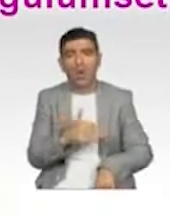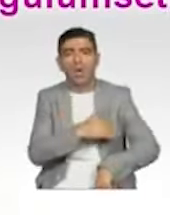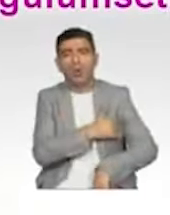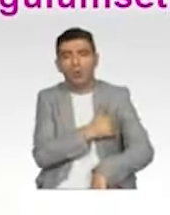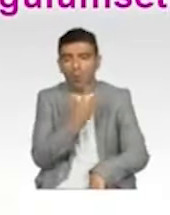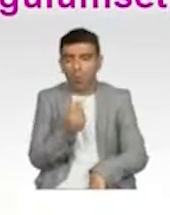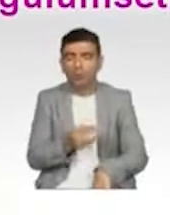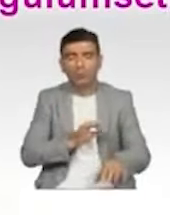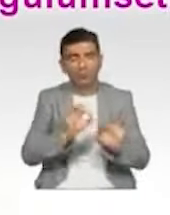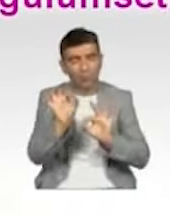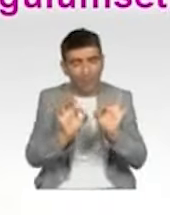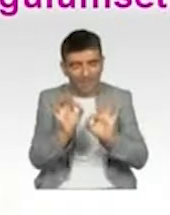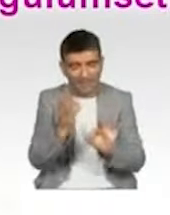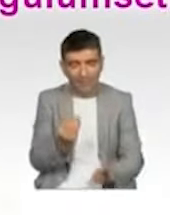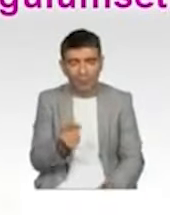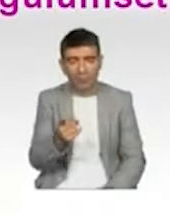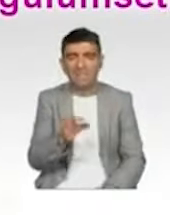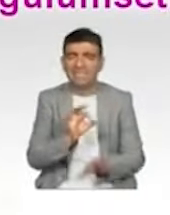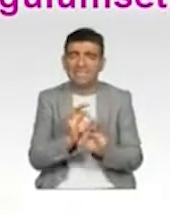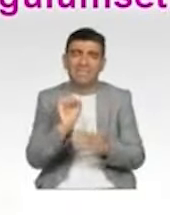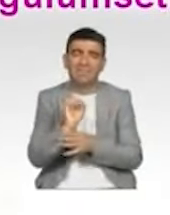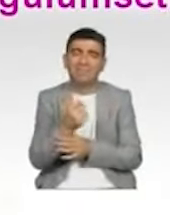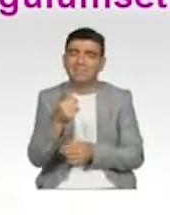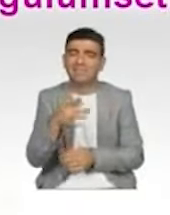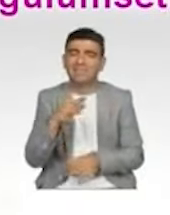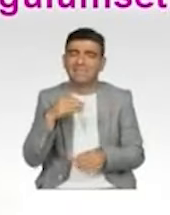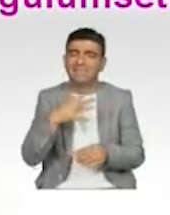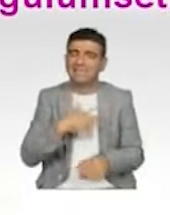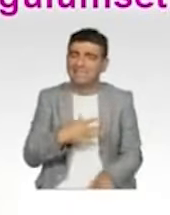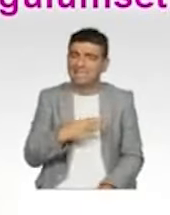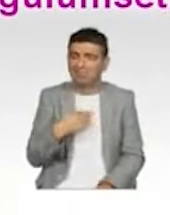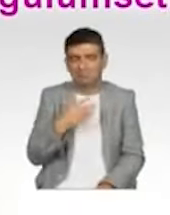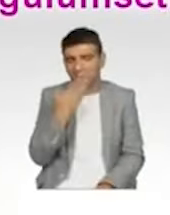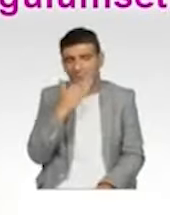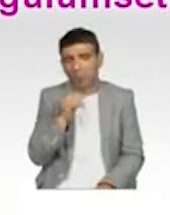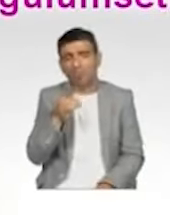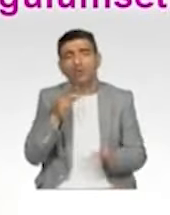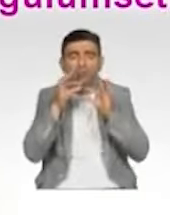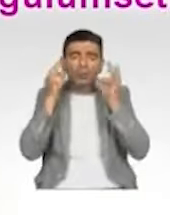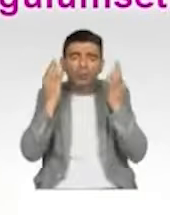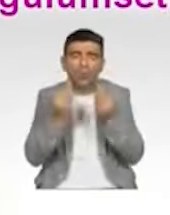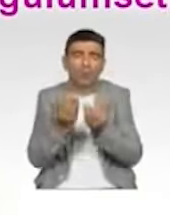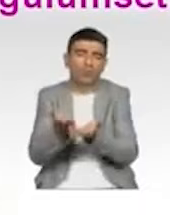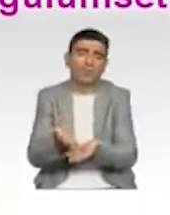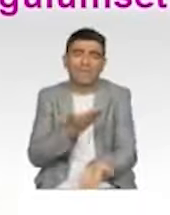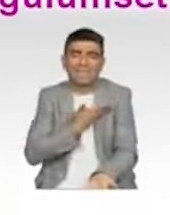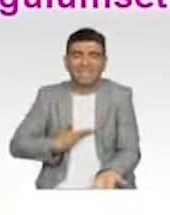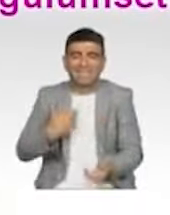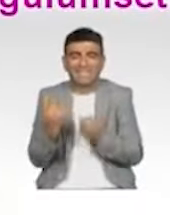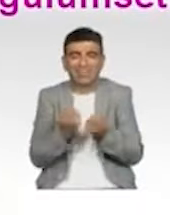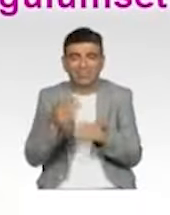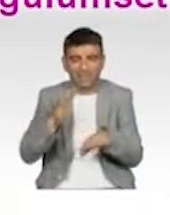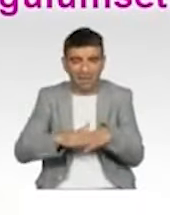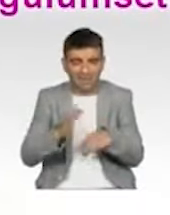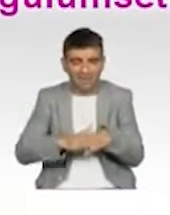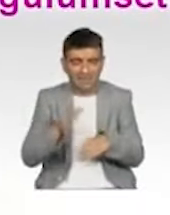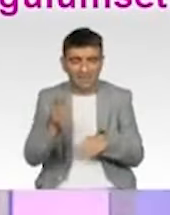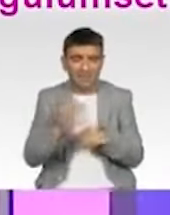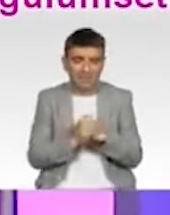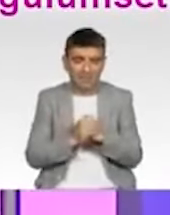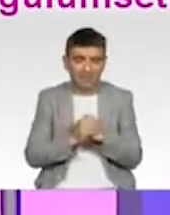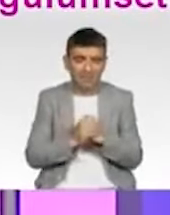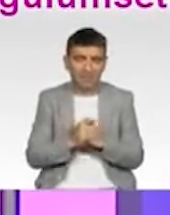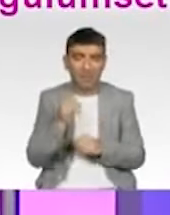olsun, mühendis olsun. Hiç meslekle ilgili öyle bir şeyim yok. Sonuçta mutlu olsunlar, sevdikleri şeyi yapsınlar,